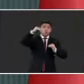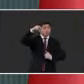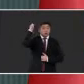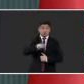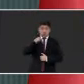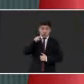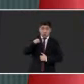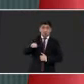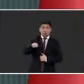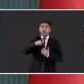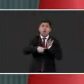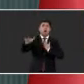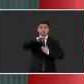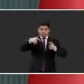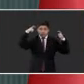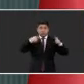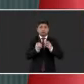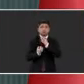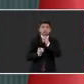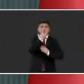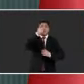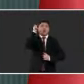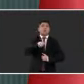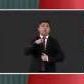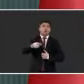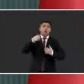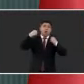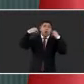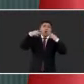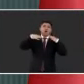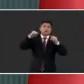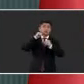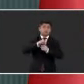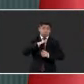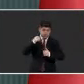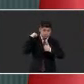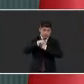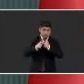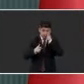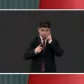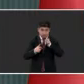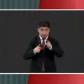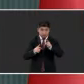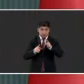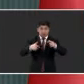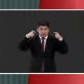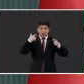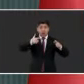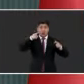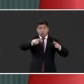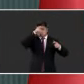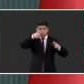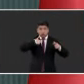çıkardığımız kurulu enerji gücüne borçludur. Buranın altını çiziyorum. Yerli ve